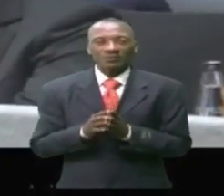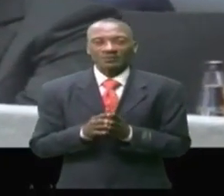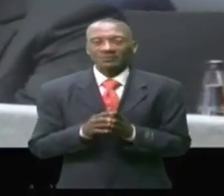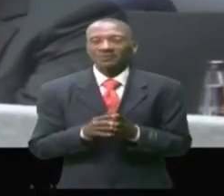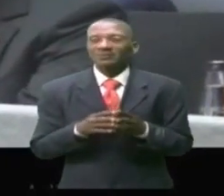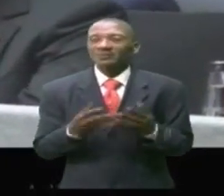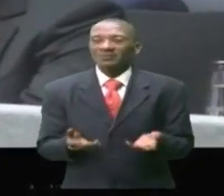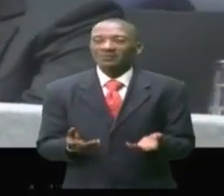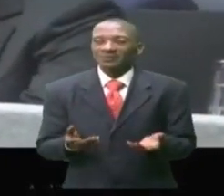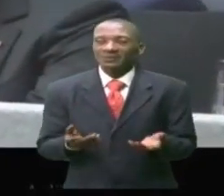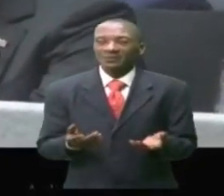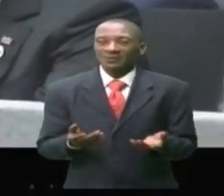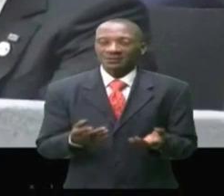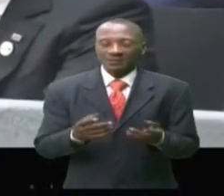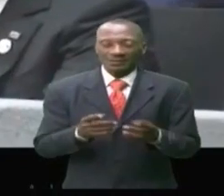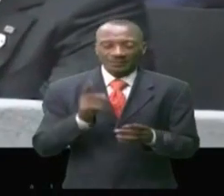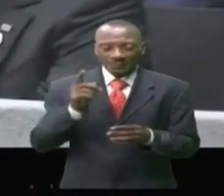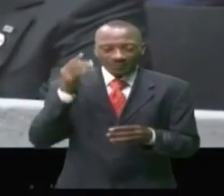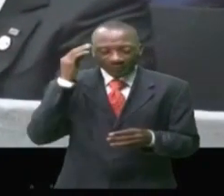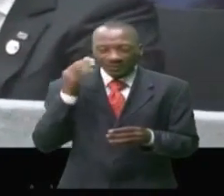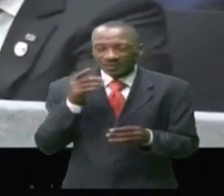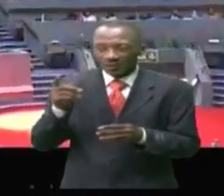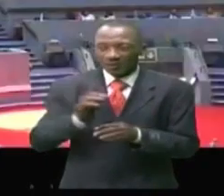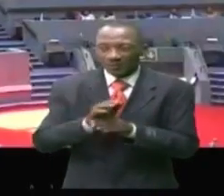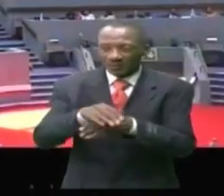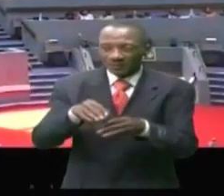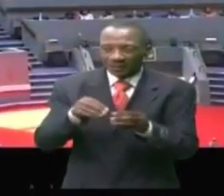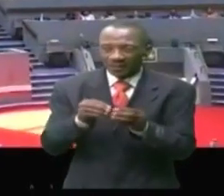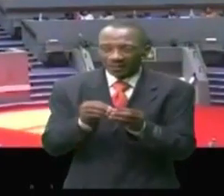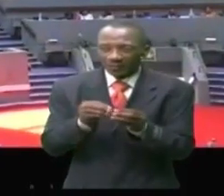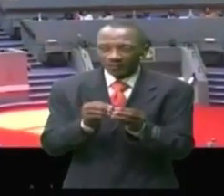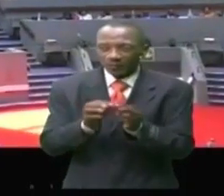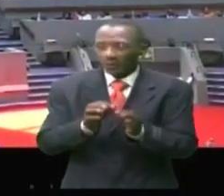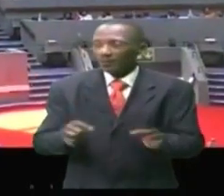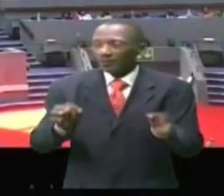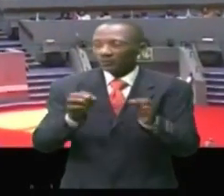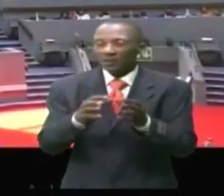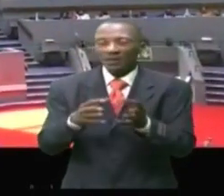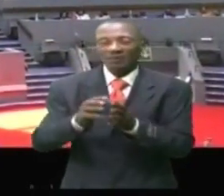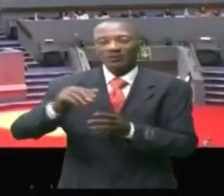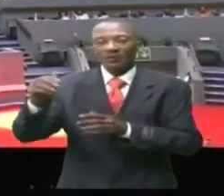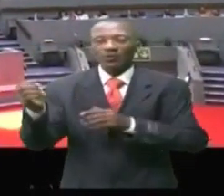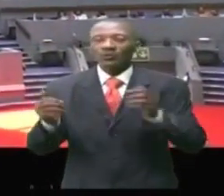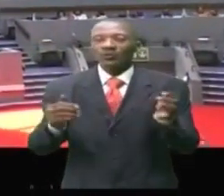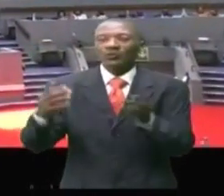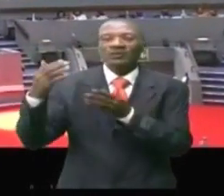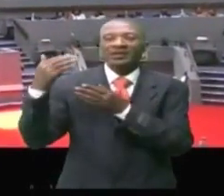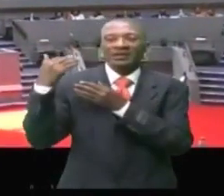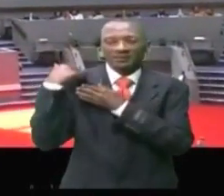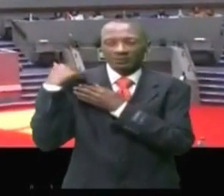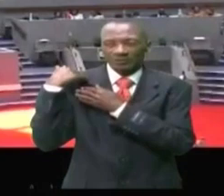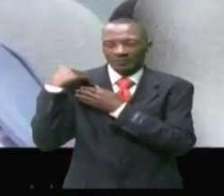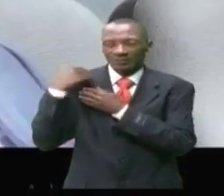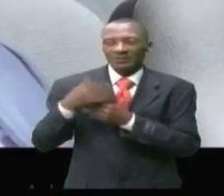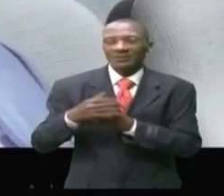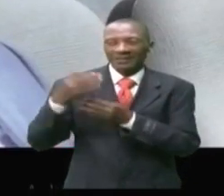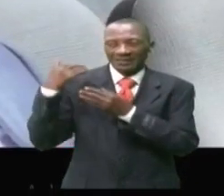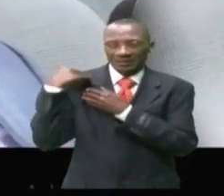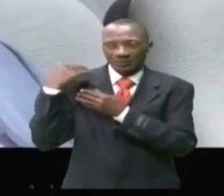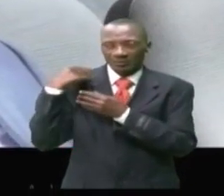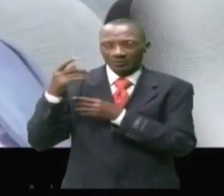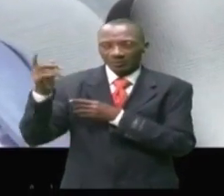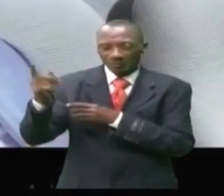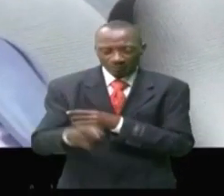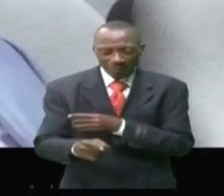ministre Jean-Michel Samalou Kondé Kyenge a pris part à cette rencontre. En attendant l'examen du rapport des ministres de la Défense qui